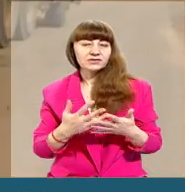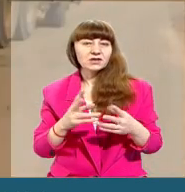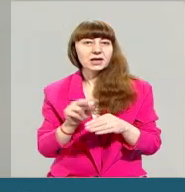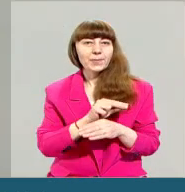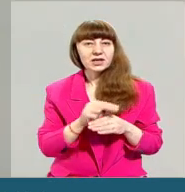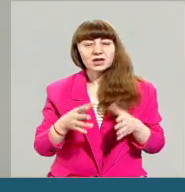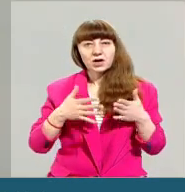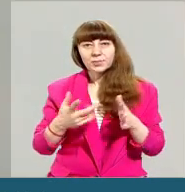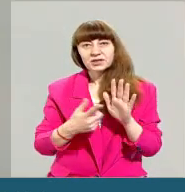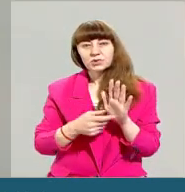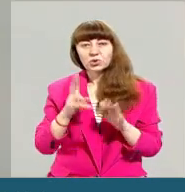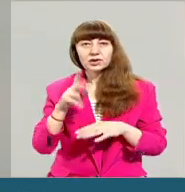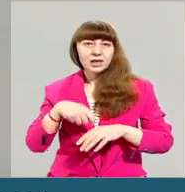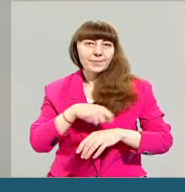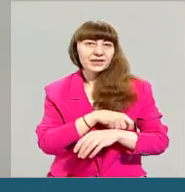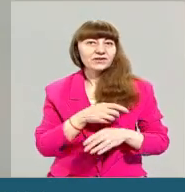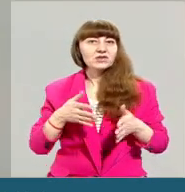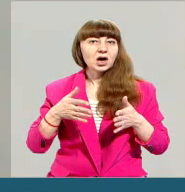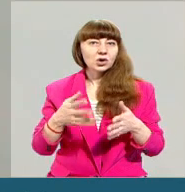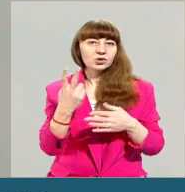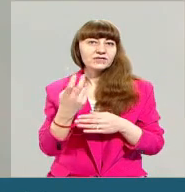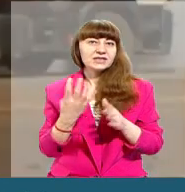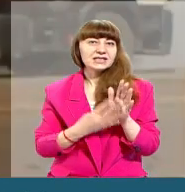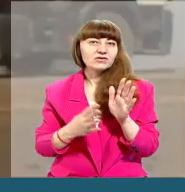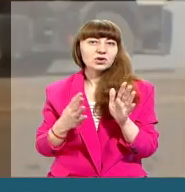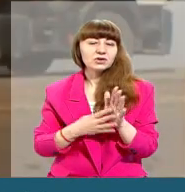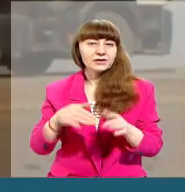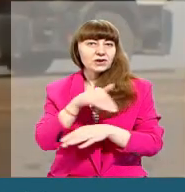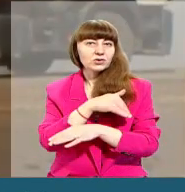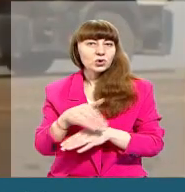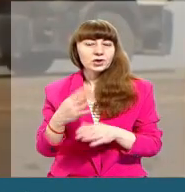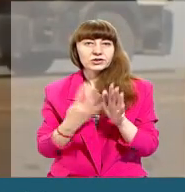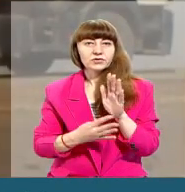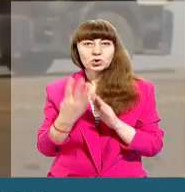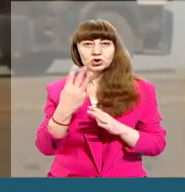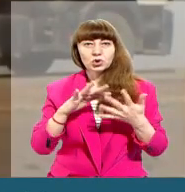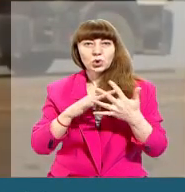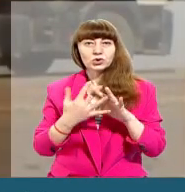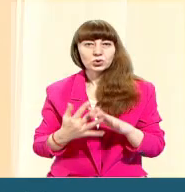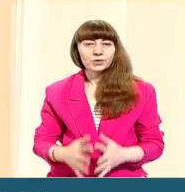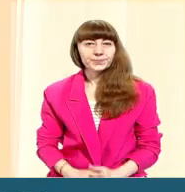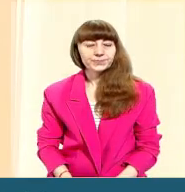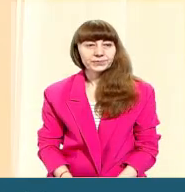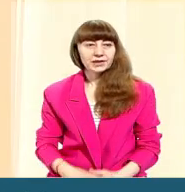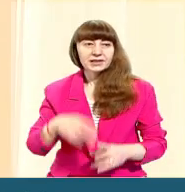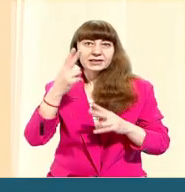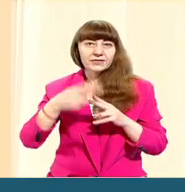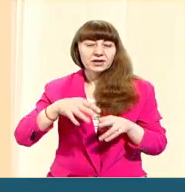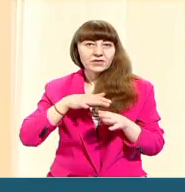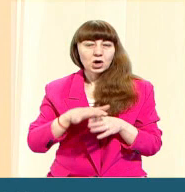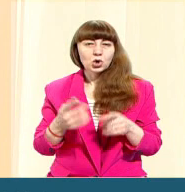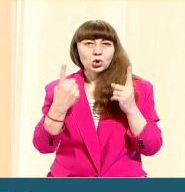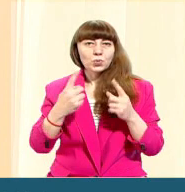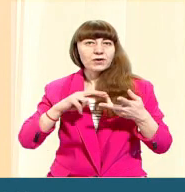привели в порядок 700 километров дорожного полотна, 299 улиц в 94 населенных пунктах. Завершена реализация